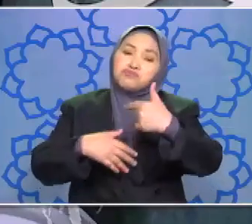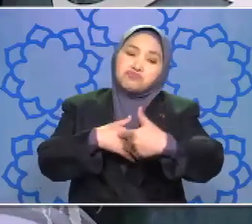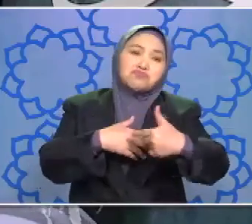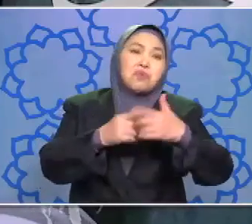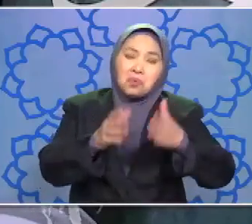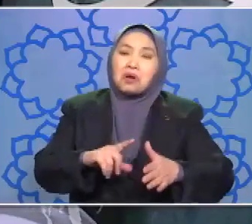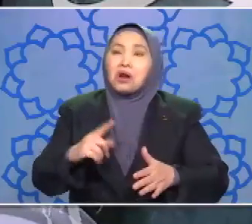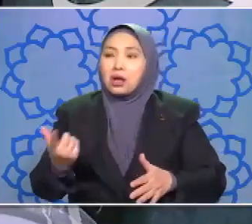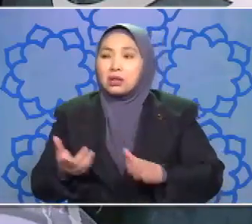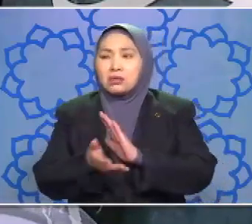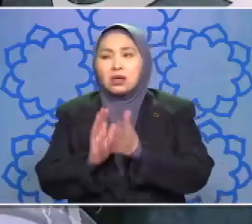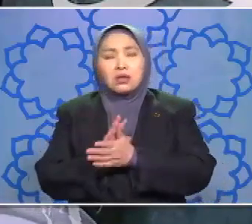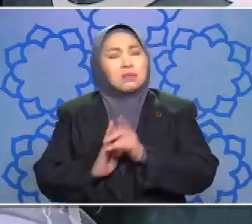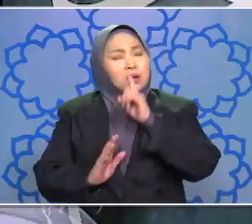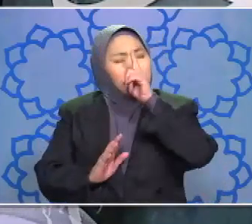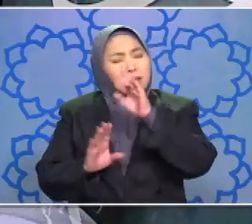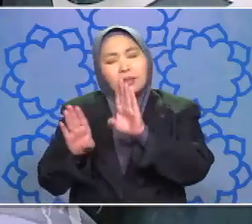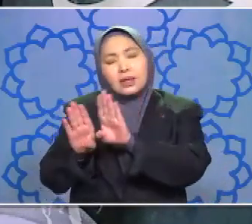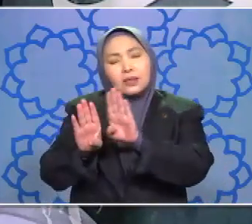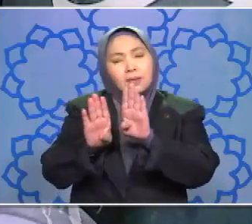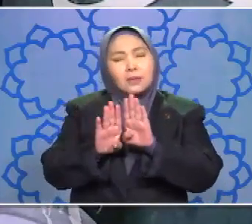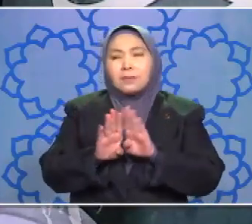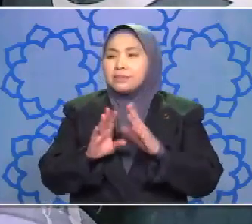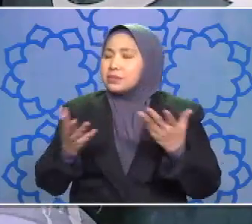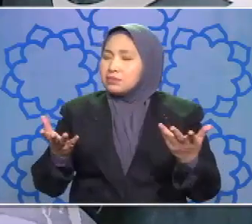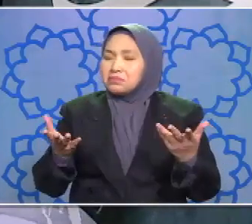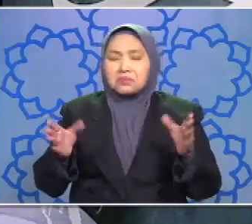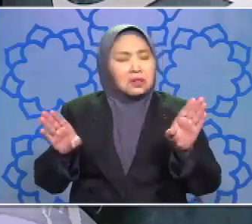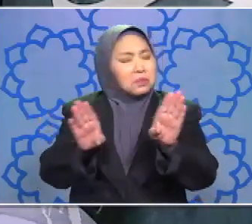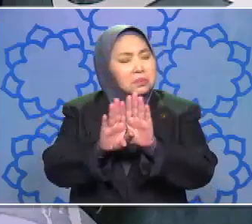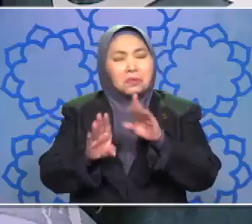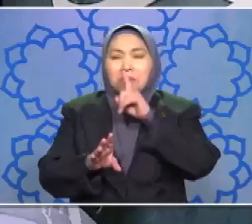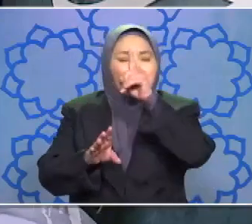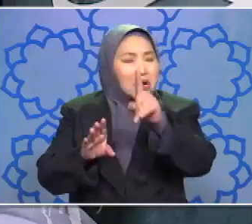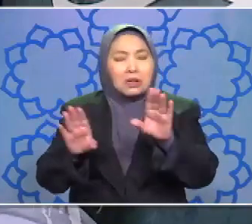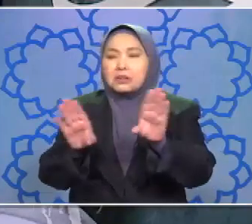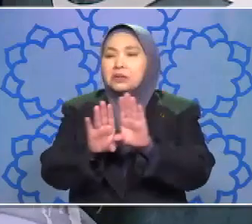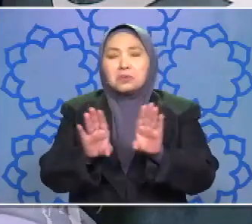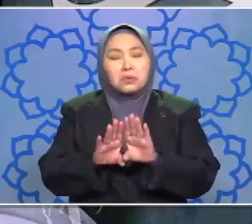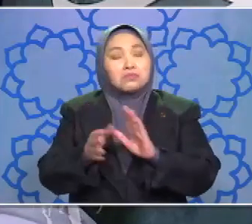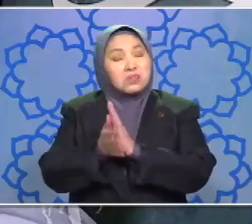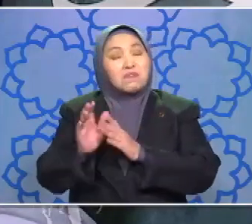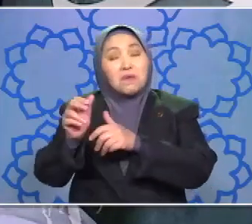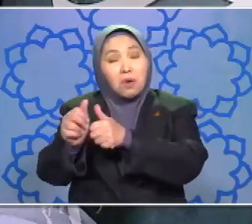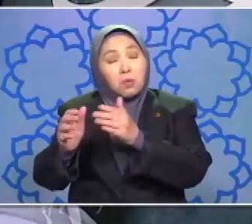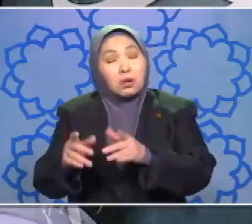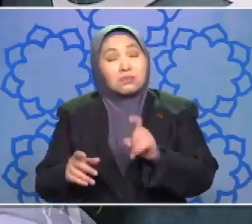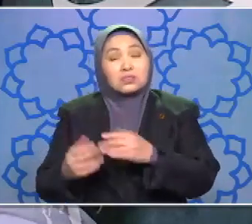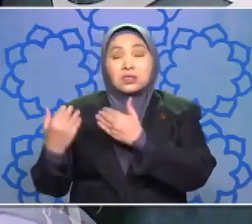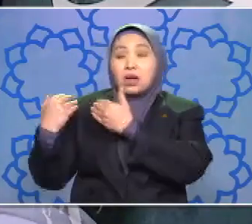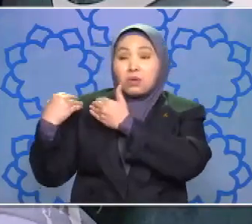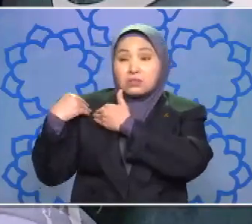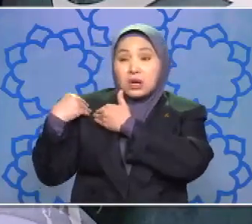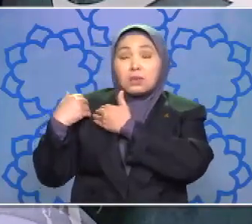Jadi kebenaran itu tetap akan terhijab. Betul. Itu yang bahaya sahaja. Jadi itu sebabnya follower kena bertanggungjawab. Betul.